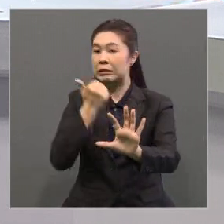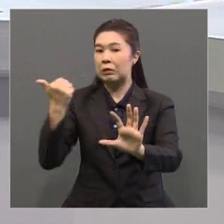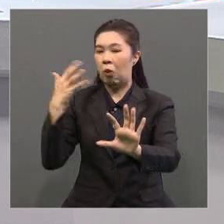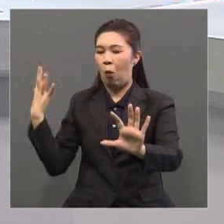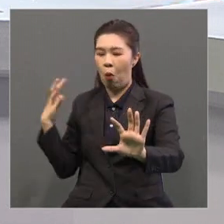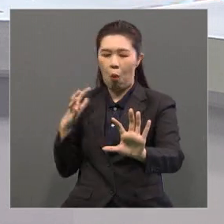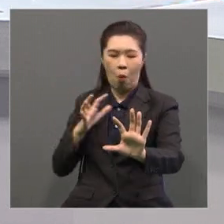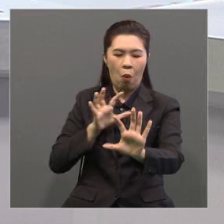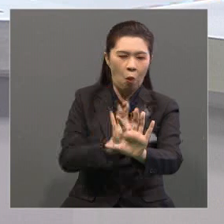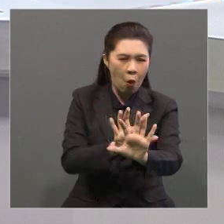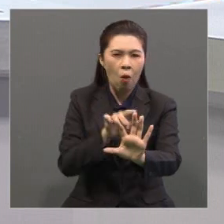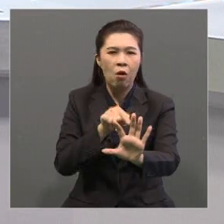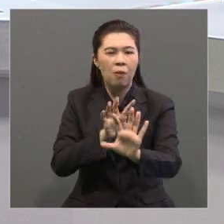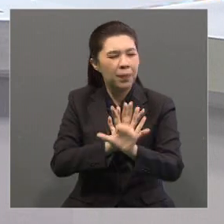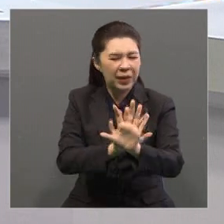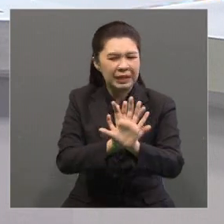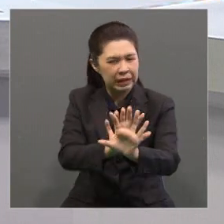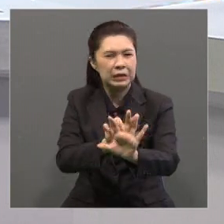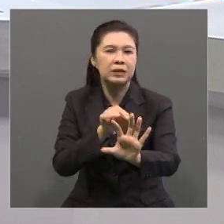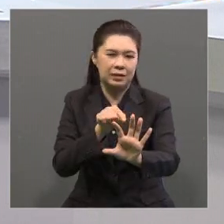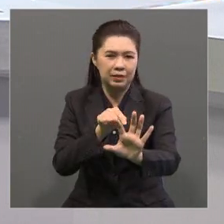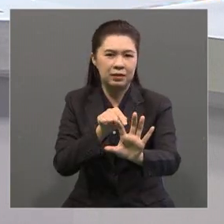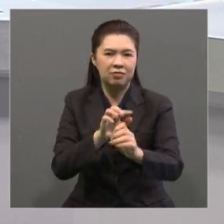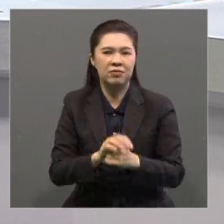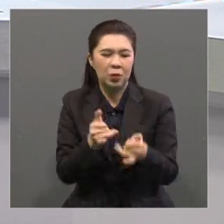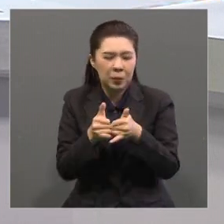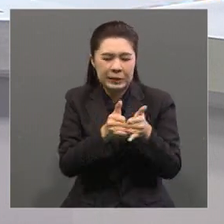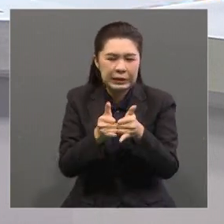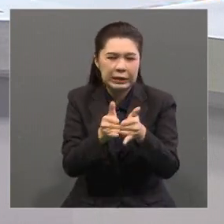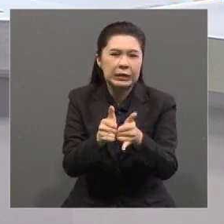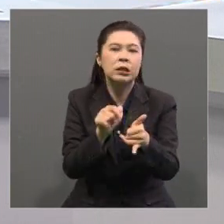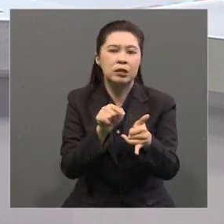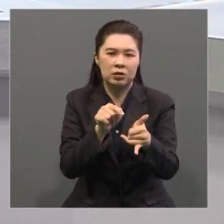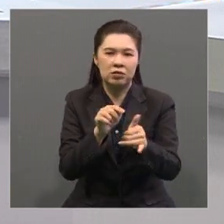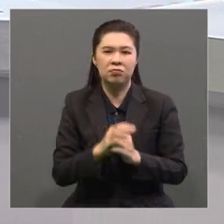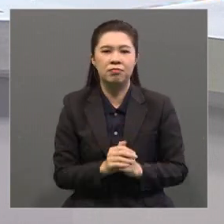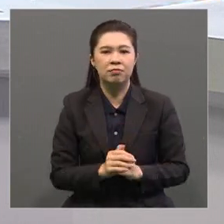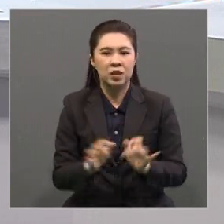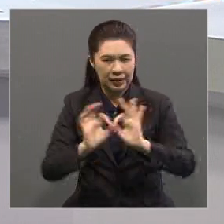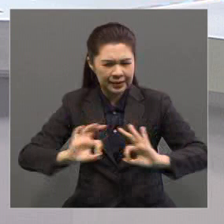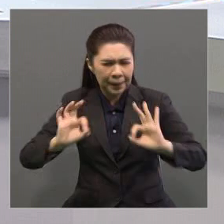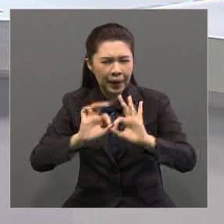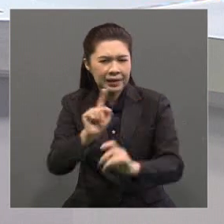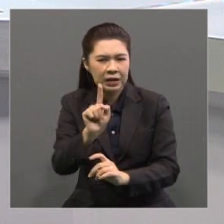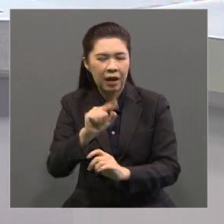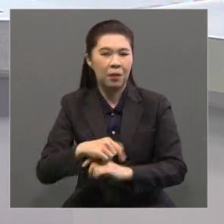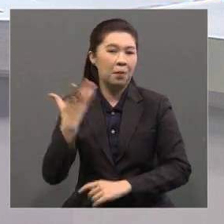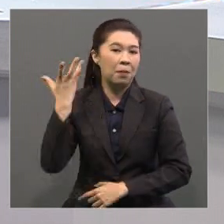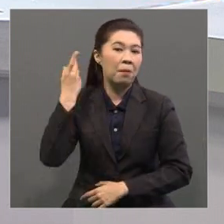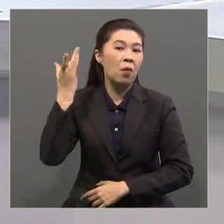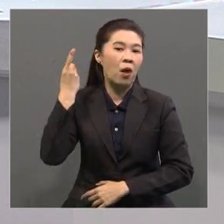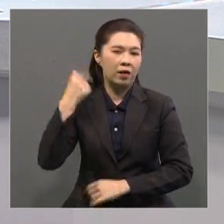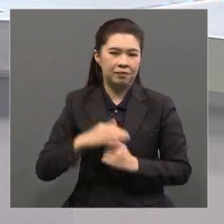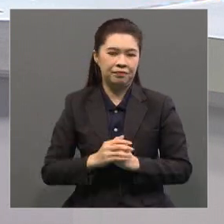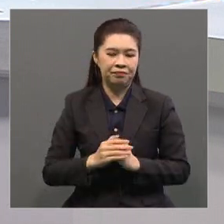เออดันกันเข้ามาอยู่แบบเนี้ยมันเป็นแบบเนี้ยแต่สำคัญดีอย่างนึงนะเมื่อวานนี้เจ้า